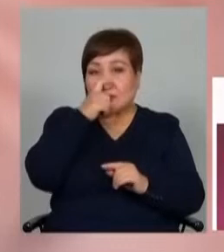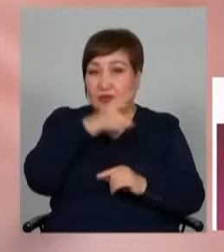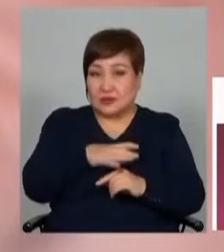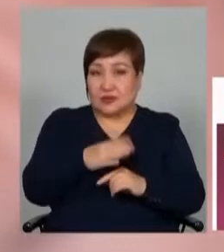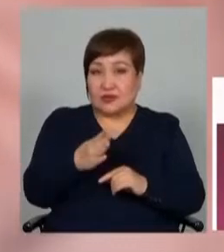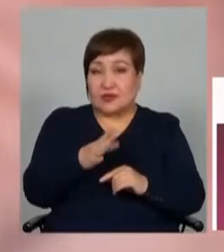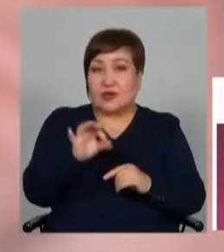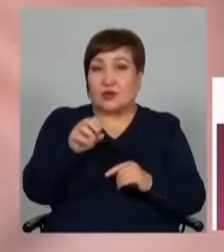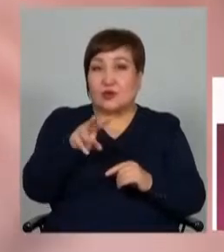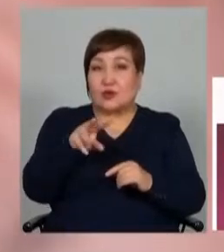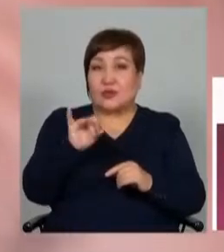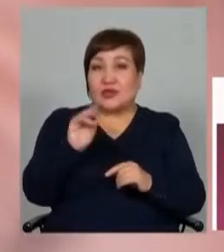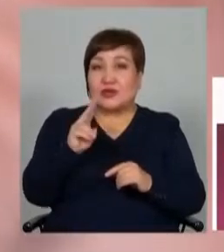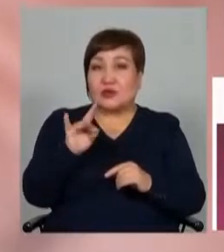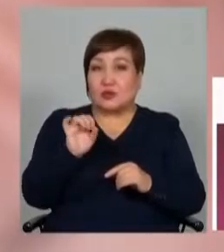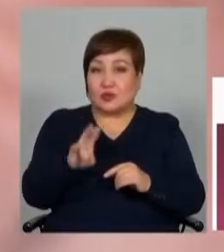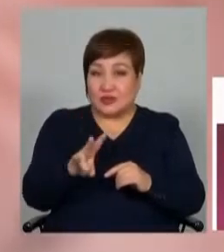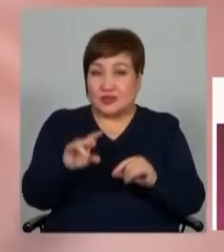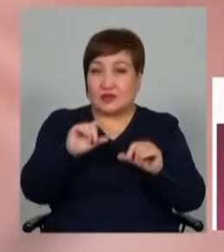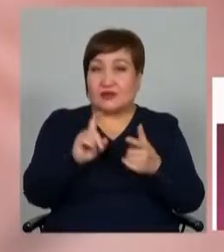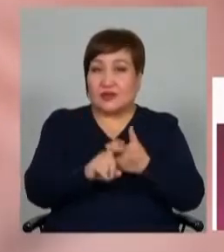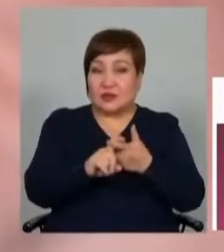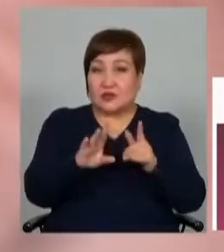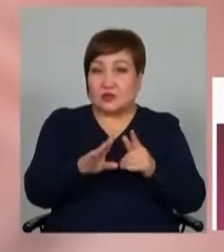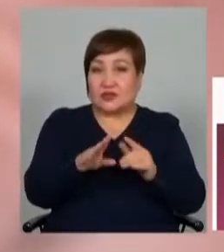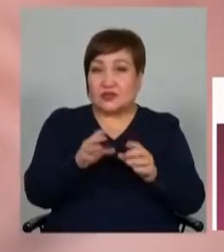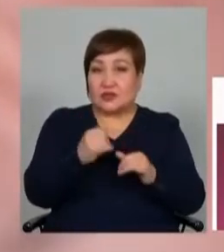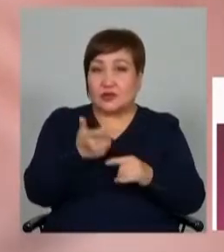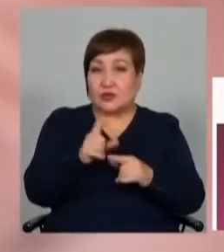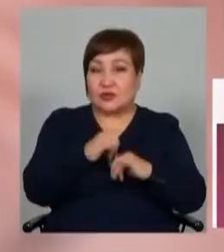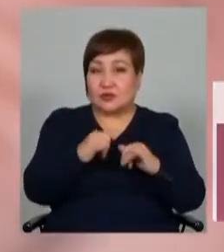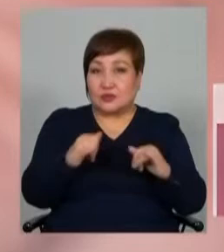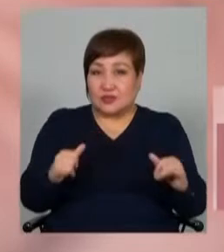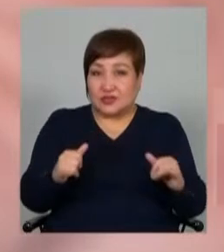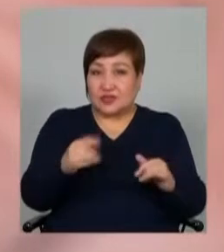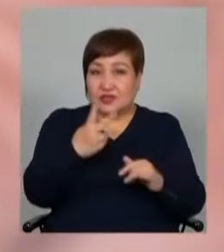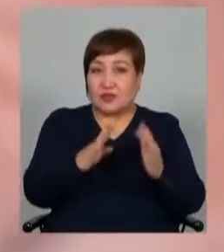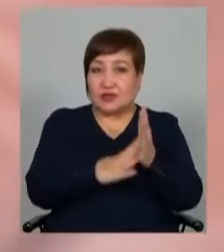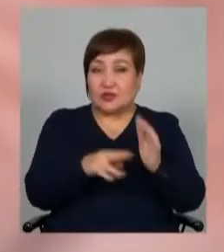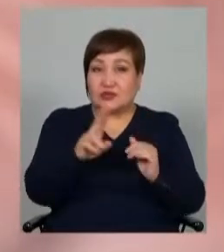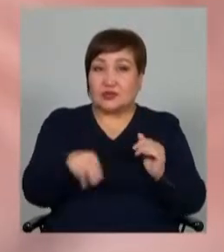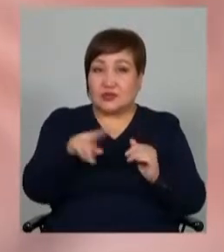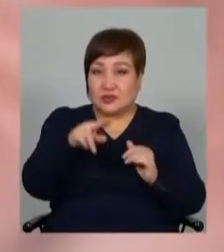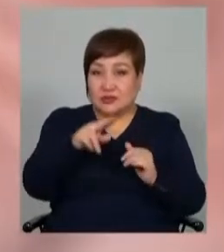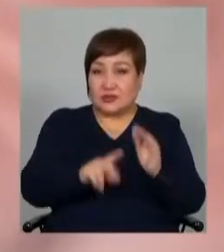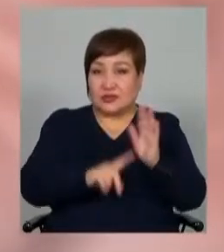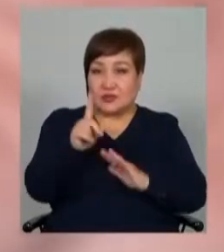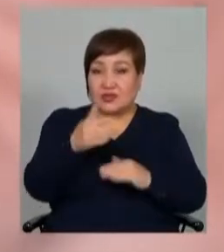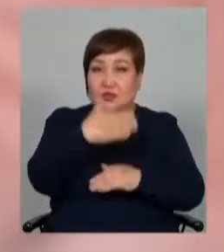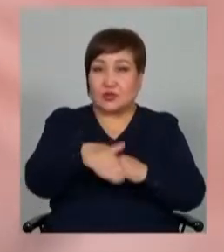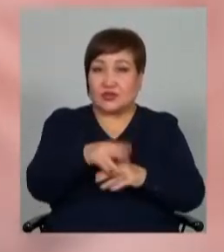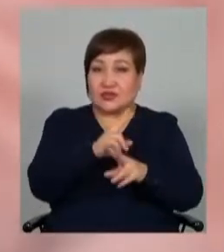вирусының дәрежесі қазір өте өршіп жатыр. 28-ші желтоқсаннан бастап қазір көшеде ешқандай адам жоқ.